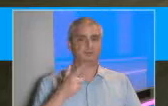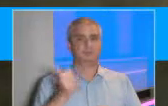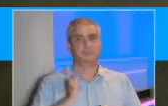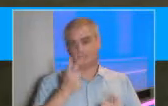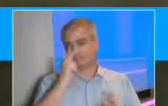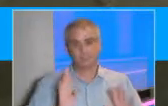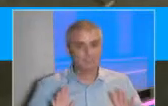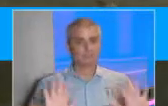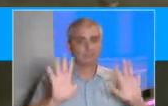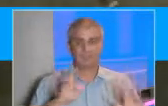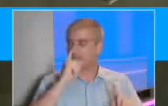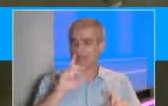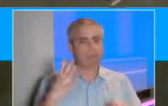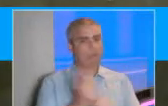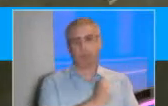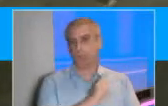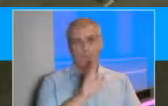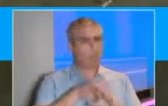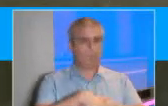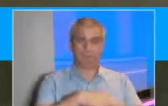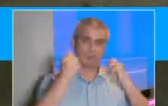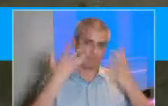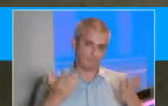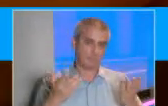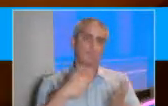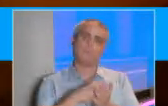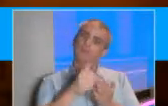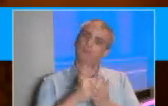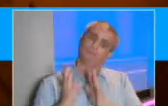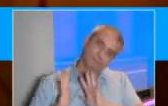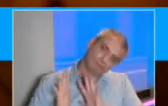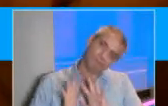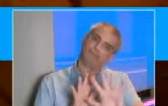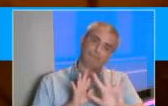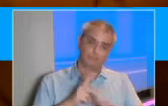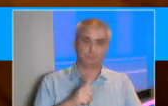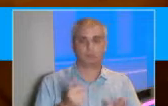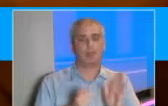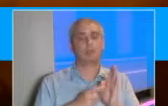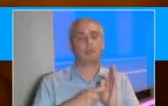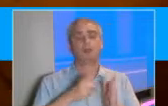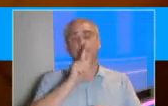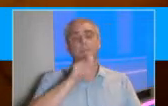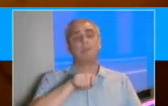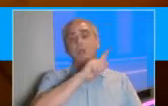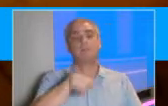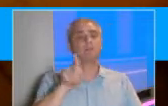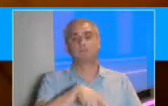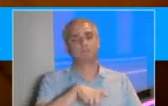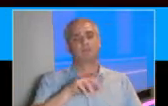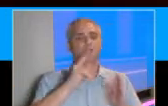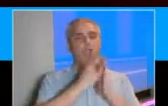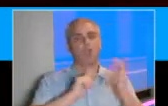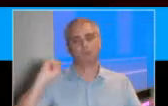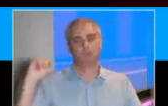לפזר אותם בגז מדמיע, אבל זה לא ממש משפיע על המפגינים שממשיכים בשלב לדרוש את פיזור הפרלמנט, כן. את החלפת